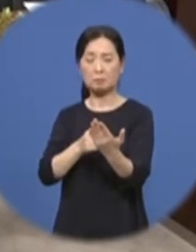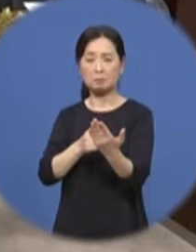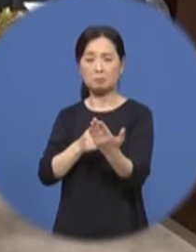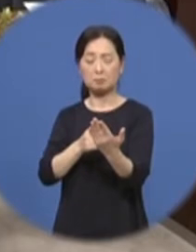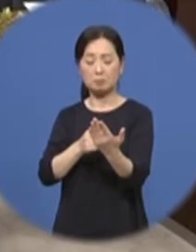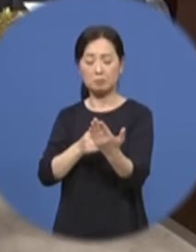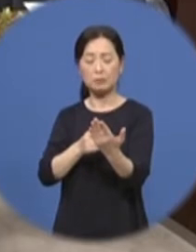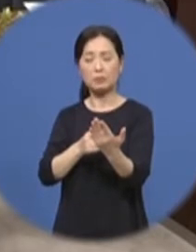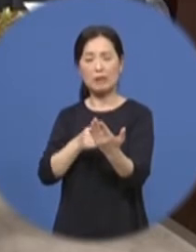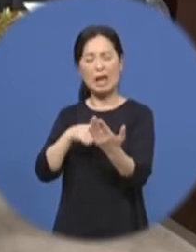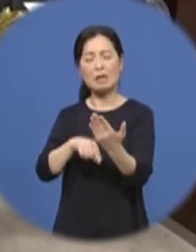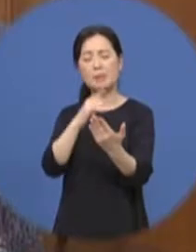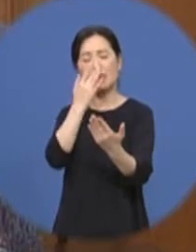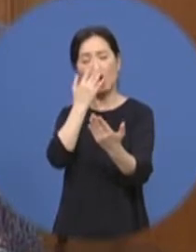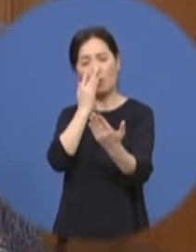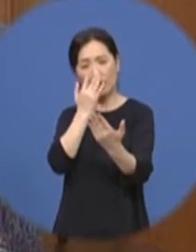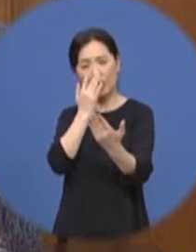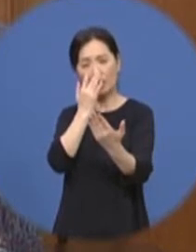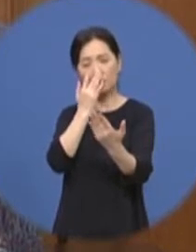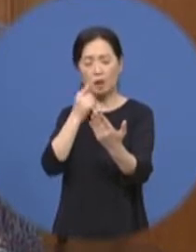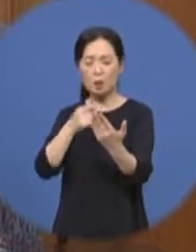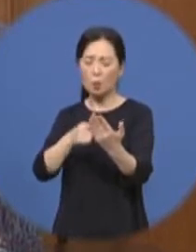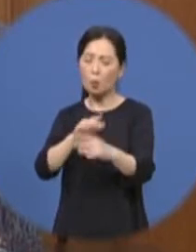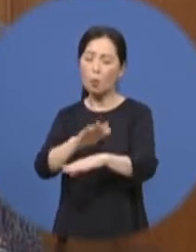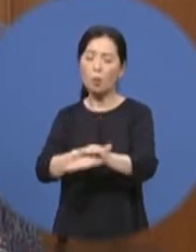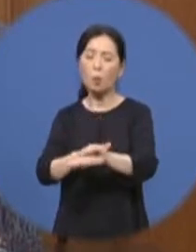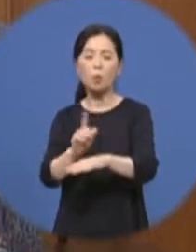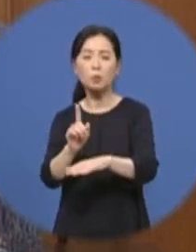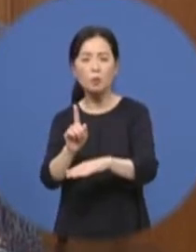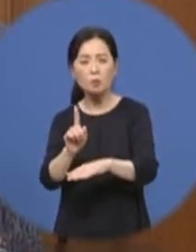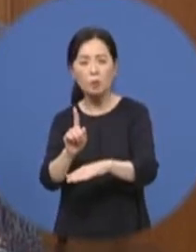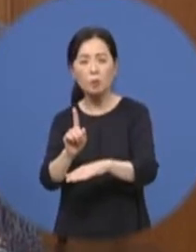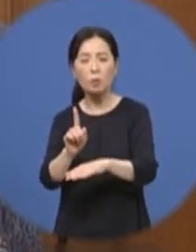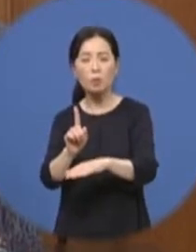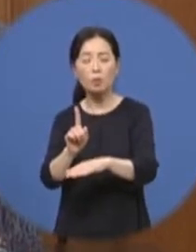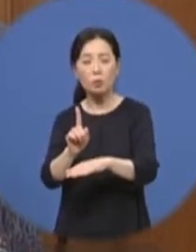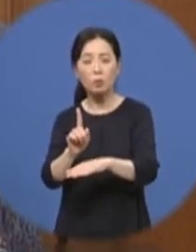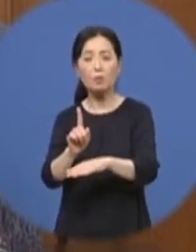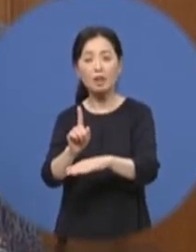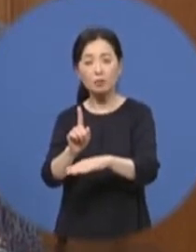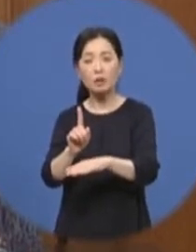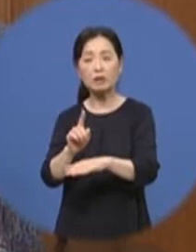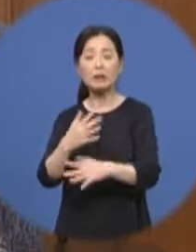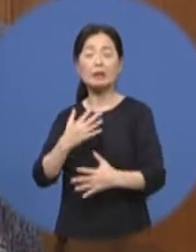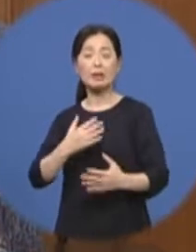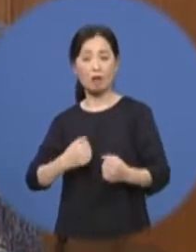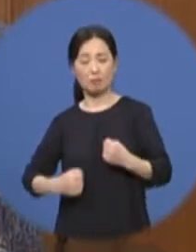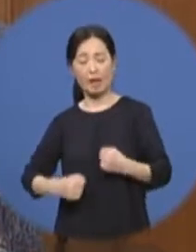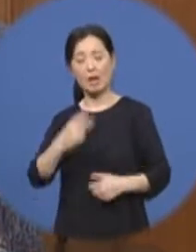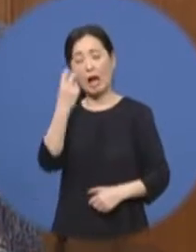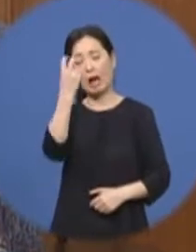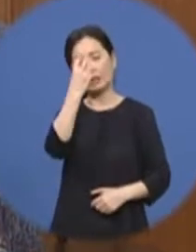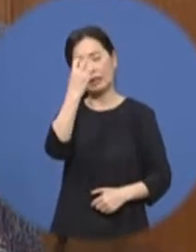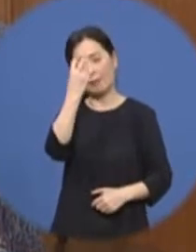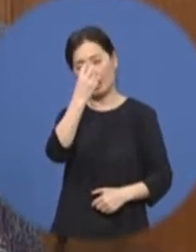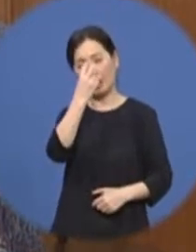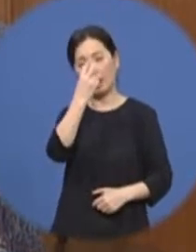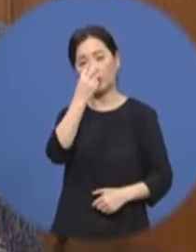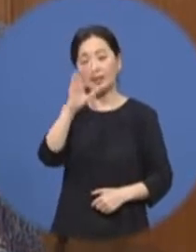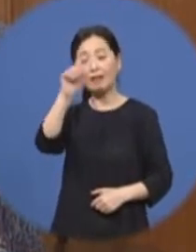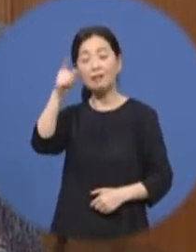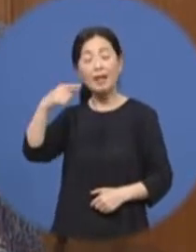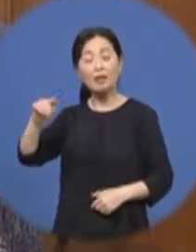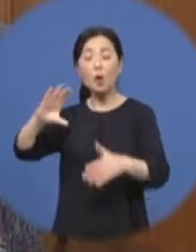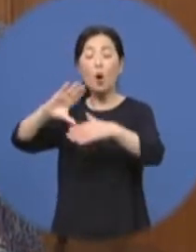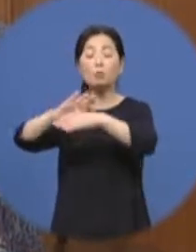意味も分からない、 はい、 うん、でこれどうしたらいいんだろうと言って一期生が調べたんですね。そしてまた県の文